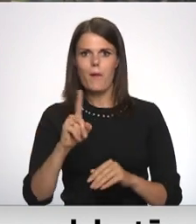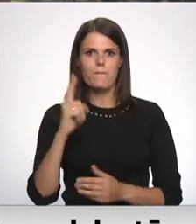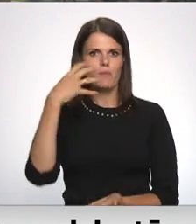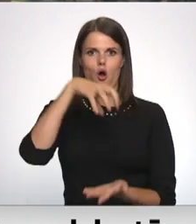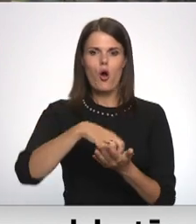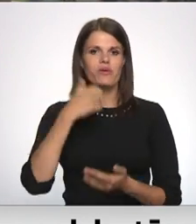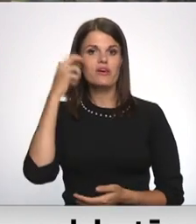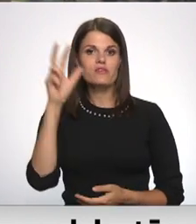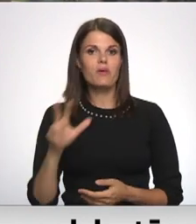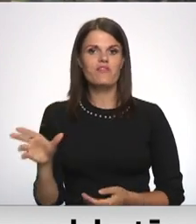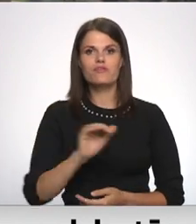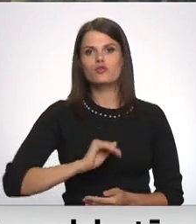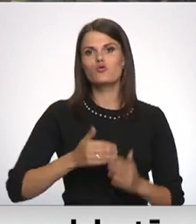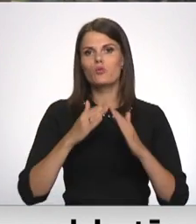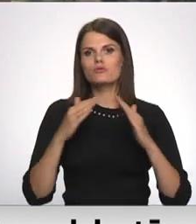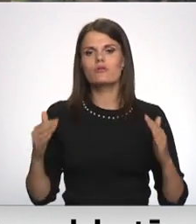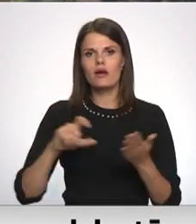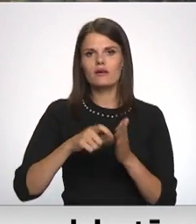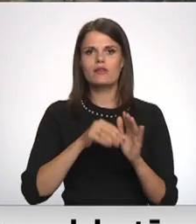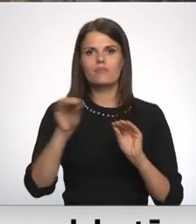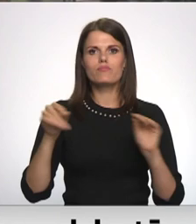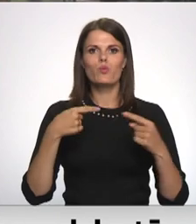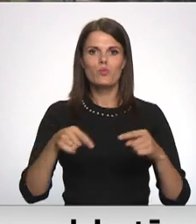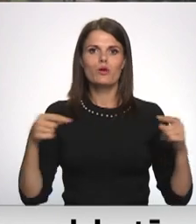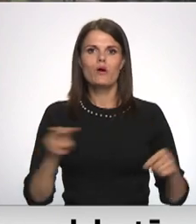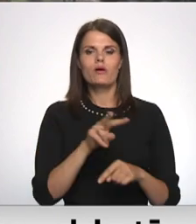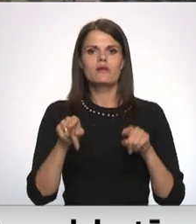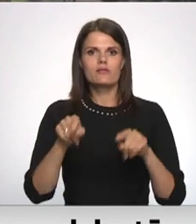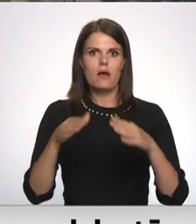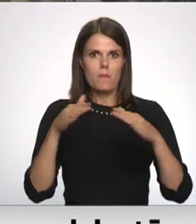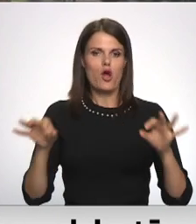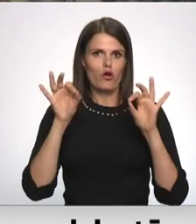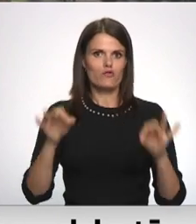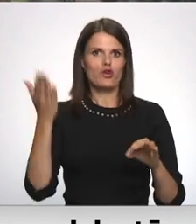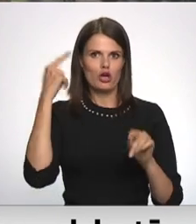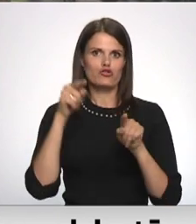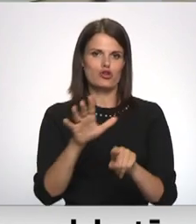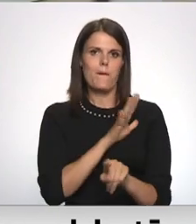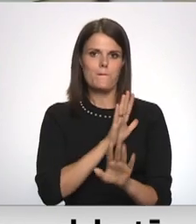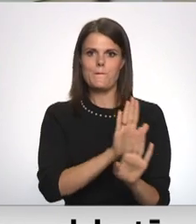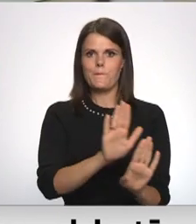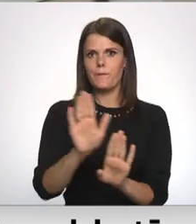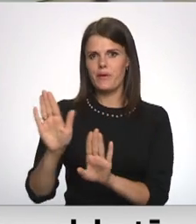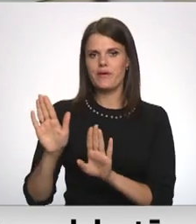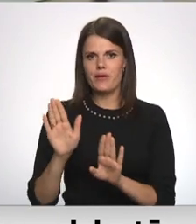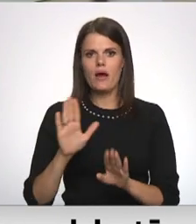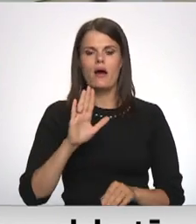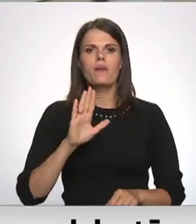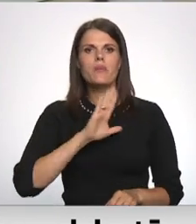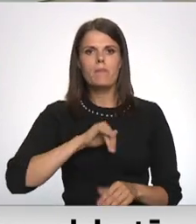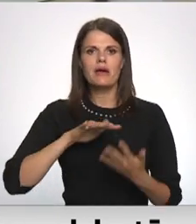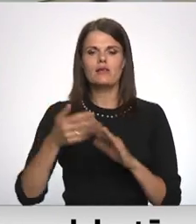kad visas muižas ēkas telpas iekārtotas ar priekšmetiem, kas šajā ēkā savulaika tiešām bijuši. Pēc agrārās